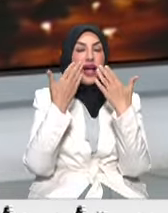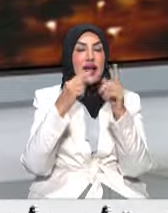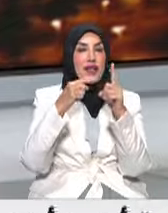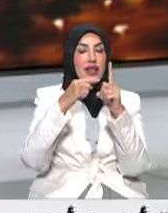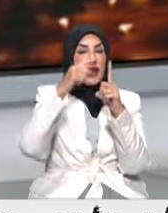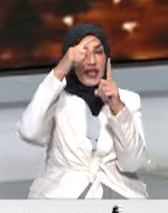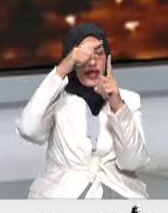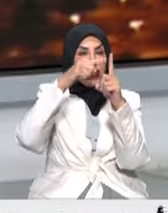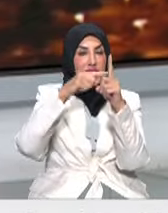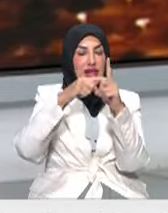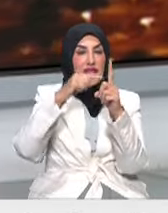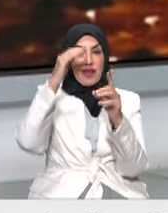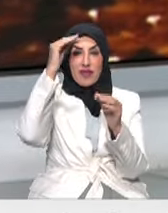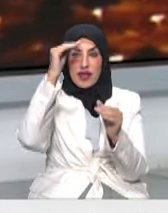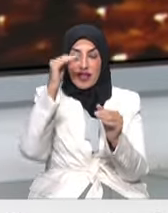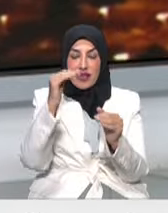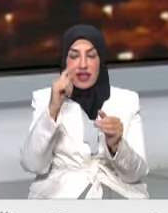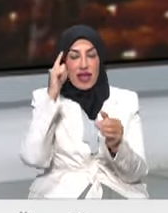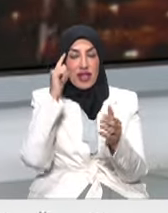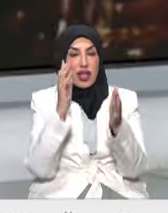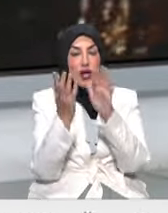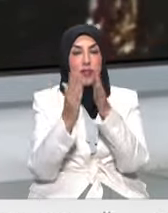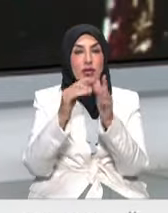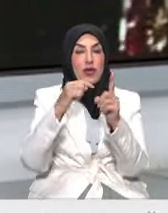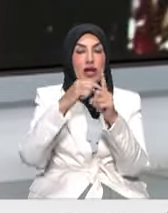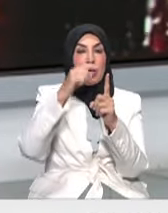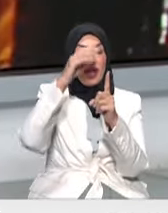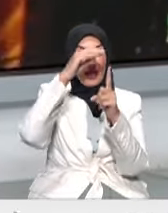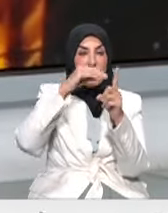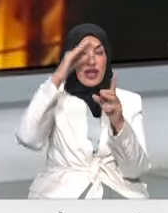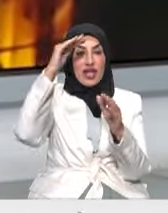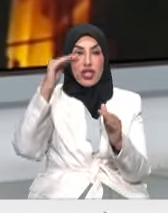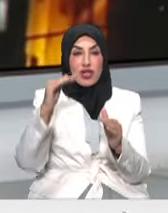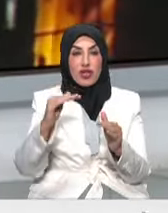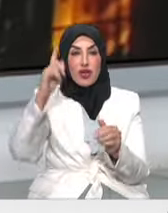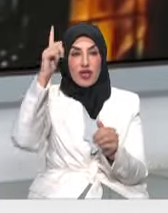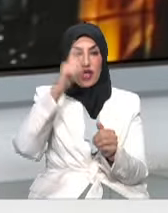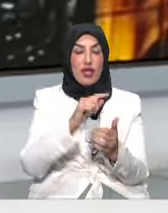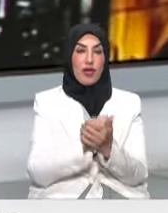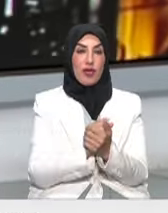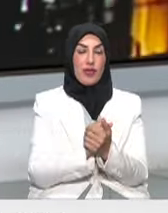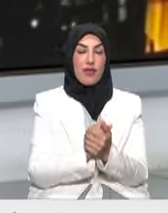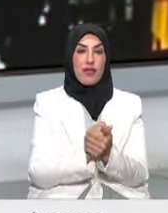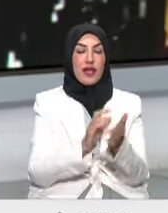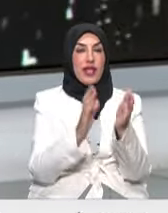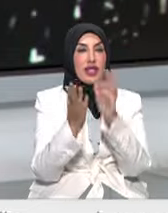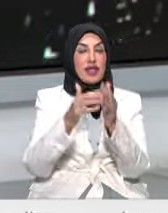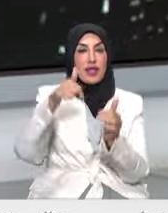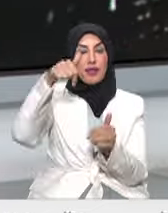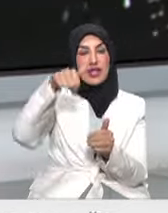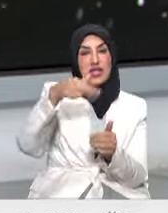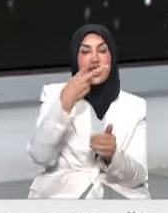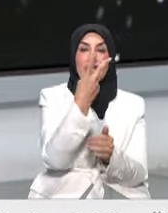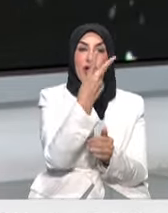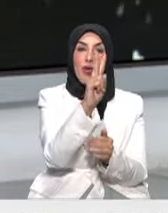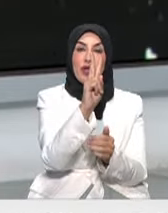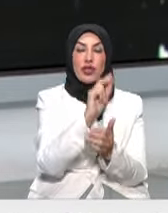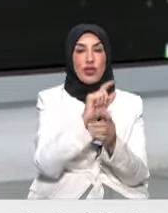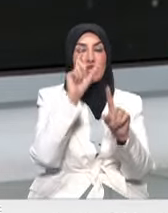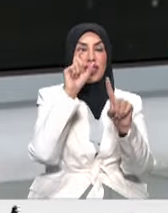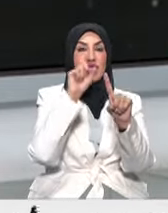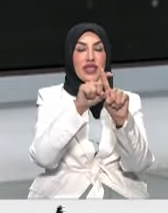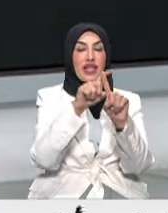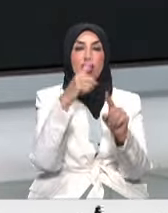الحرارة، كذلك متوقع أن تتفاوت درجات الحرارة الصغرى في هذا اليوم ما بين 26 درجة مئوية